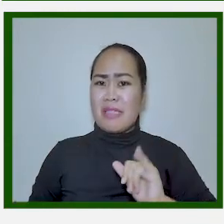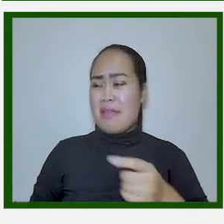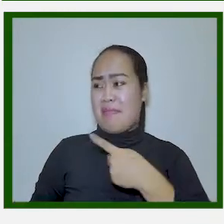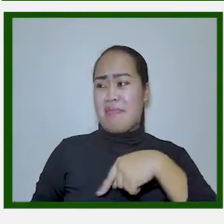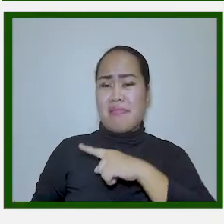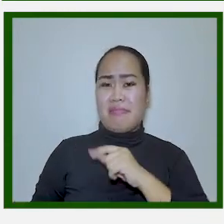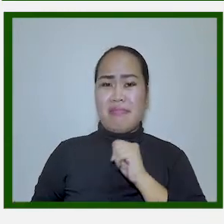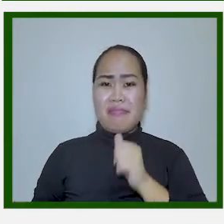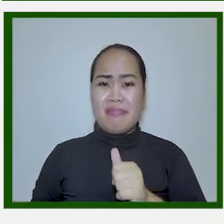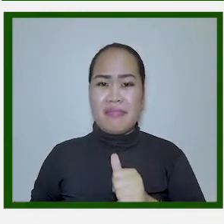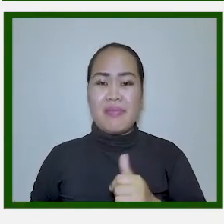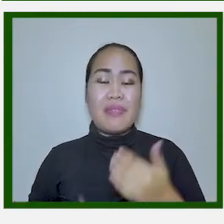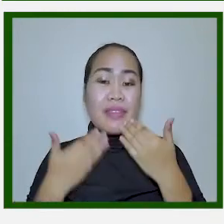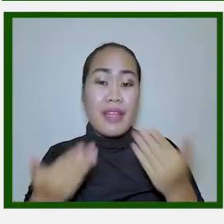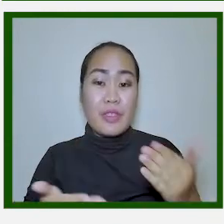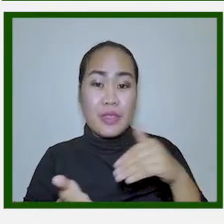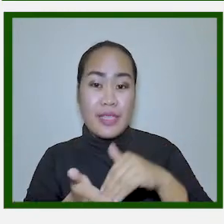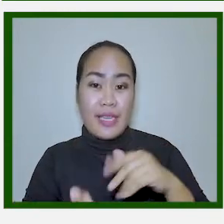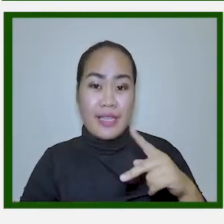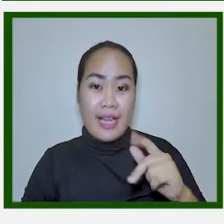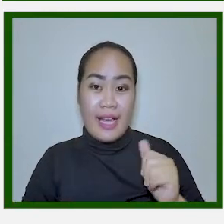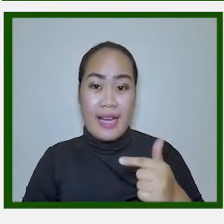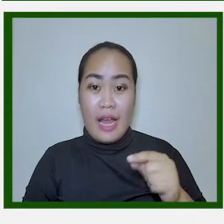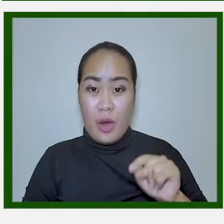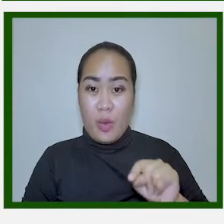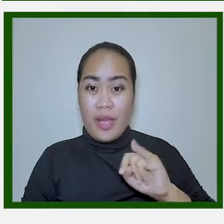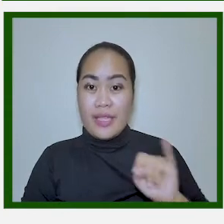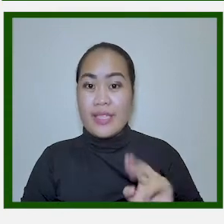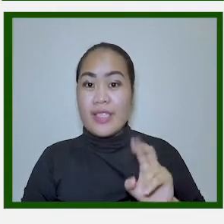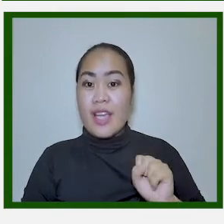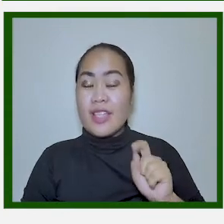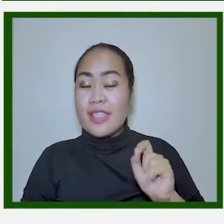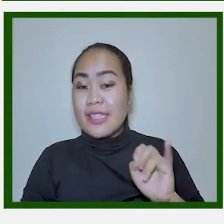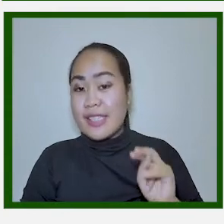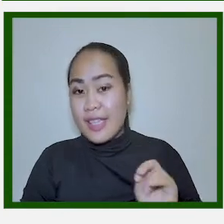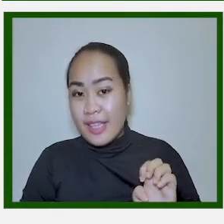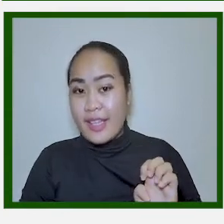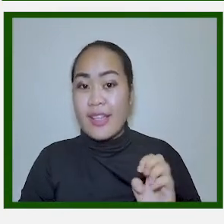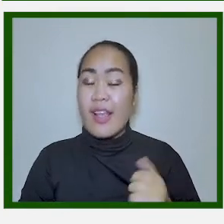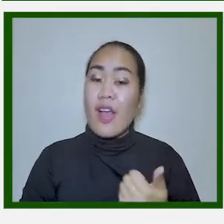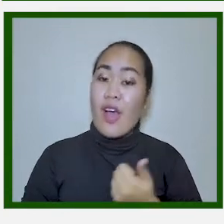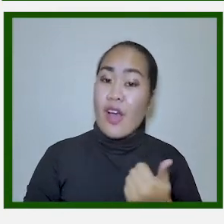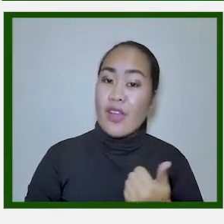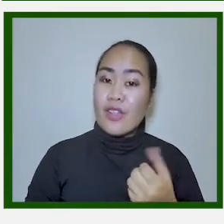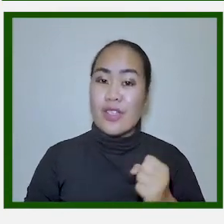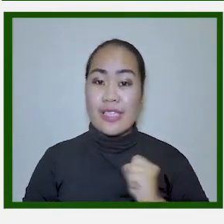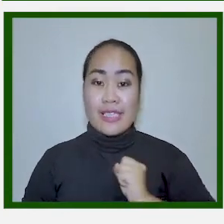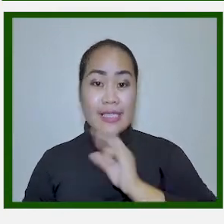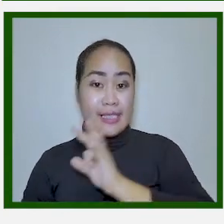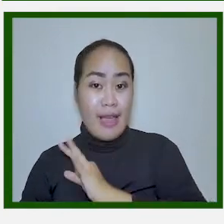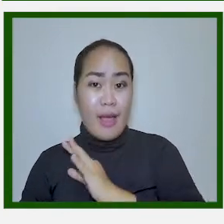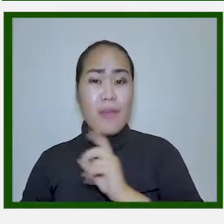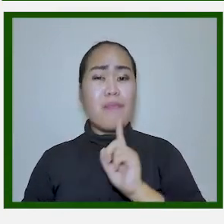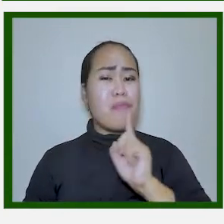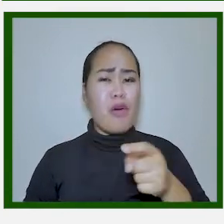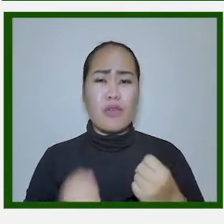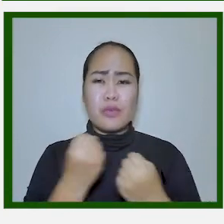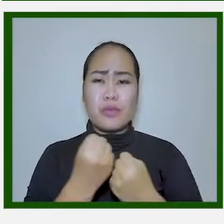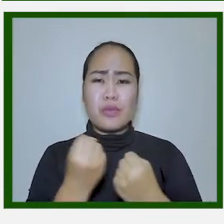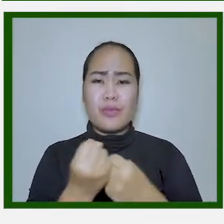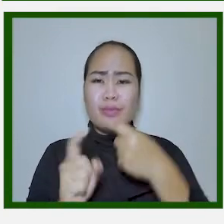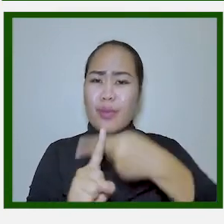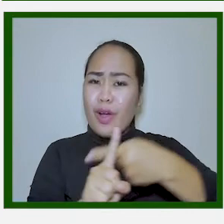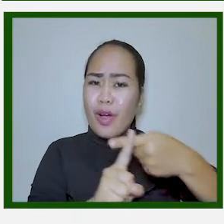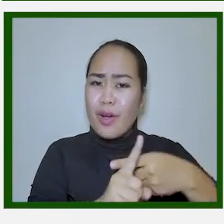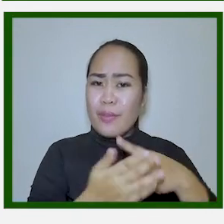Kagawad Justin Galang. Of course, the rest of the Barangay Council na very supportive dito po sa ating monthly project na ito. At syempre,